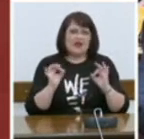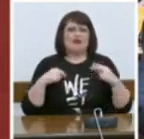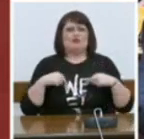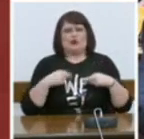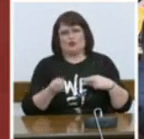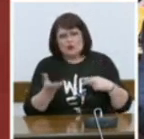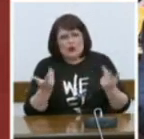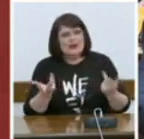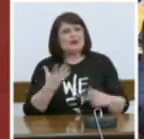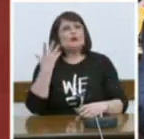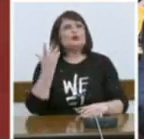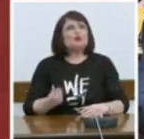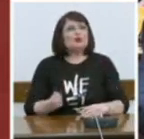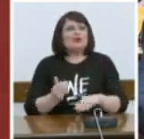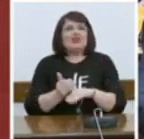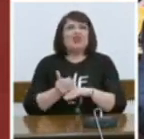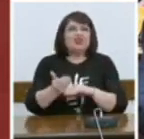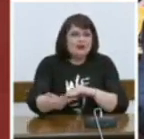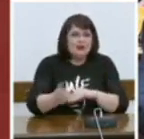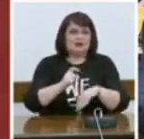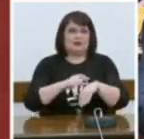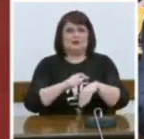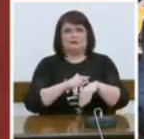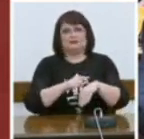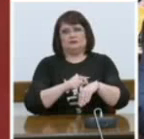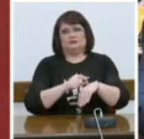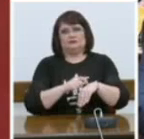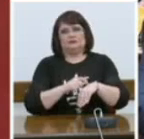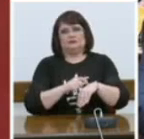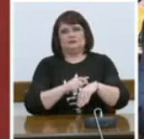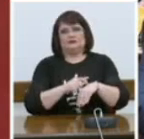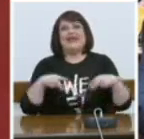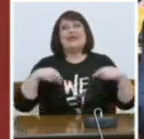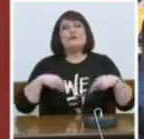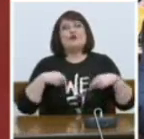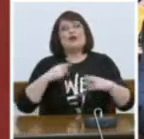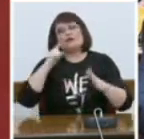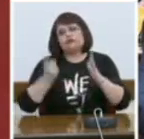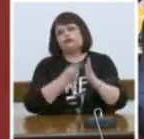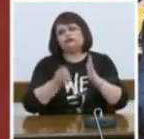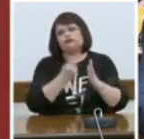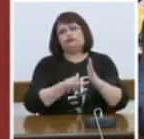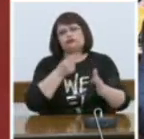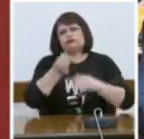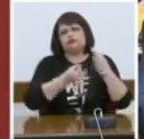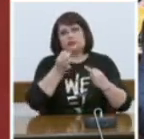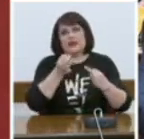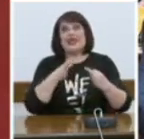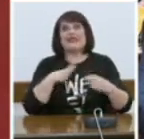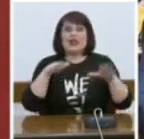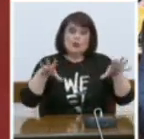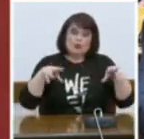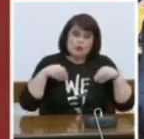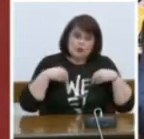Συνήθως οι χρόνοι ξεφεύγουν από τις πάμπολες τοποθετήσεις των Υπουργών. Θα θέλαμε λοιπόν να τηρηθούν τα συμφωνηθέντα, να